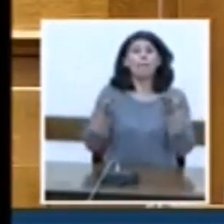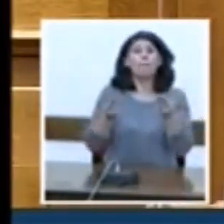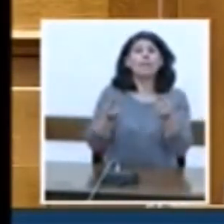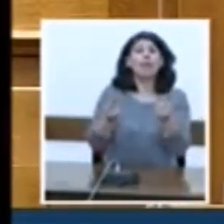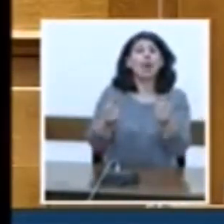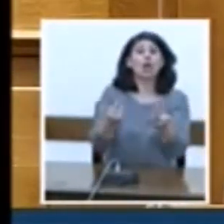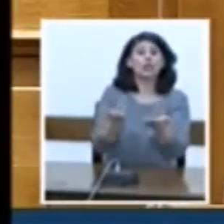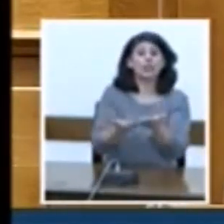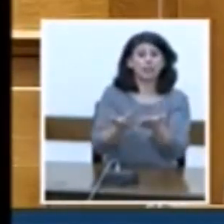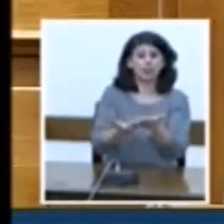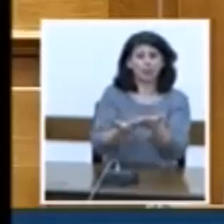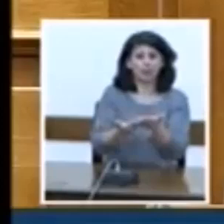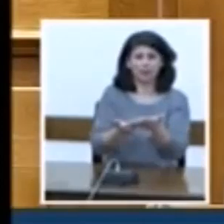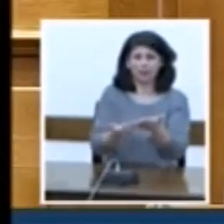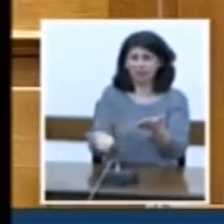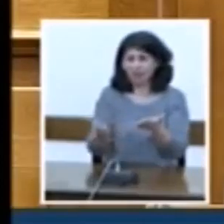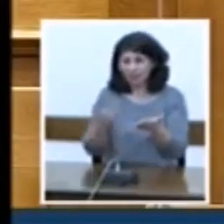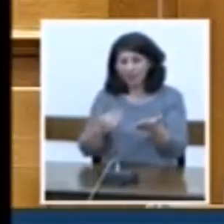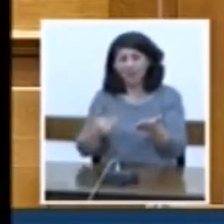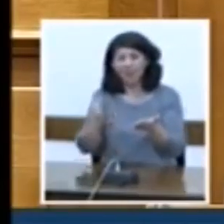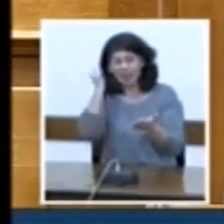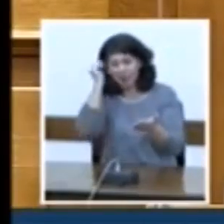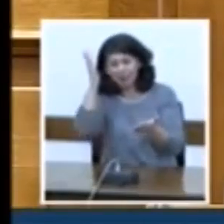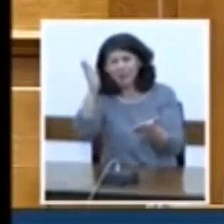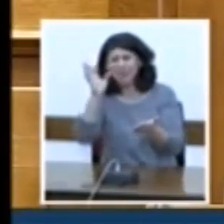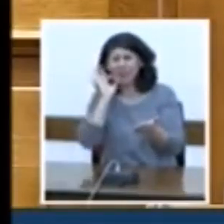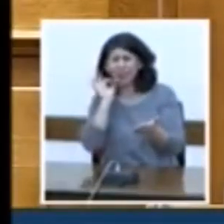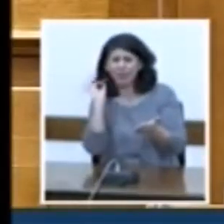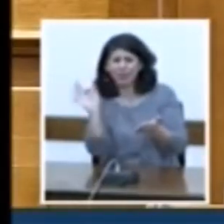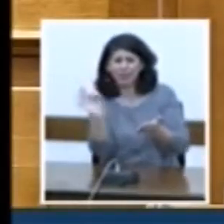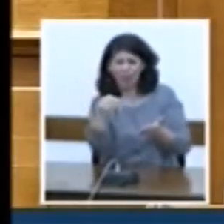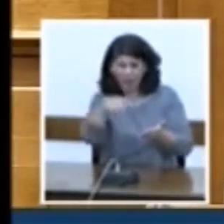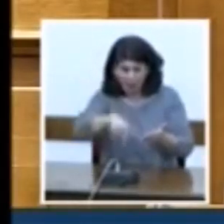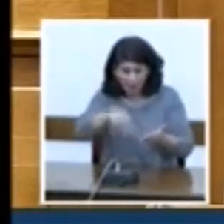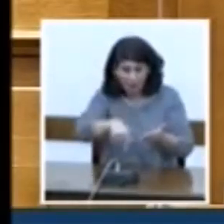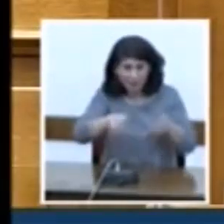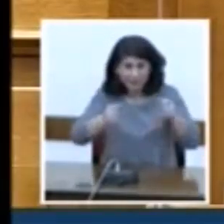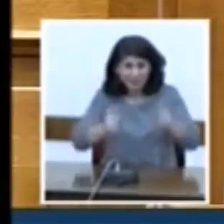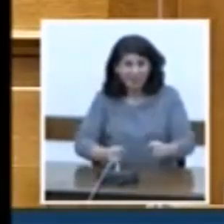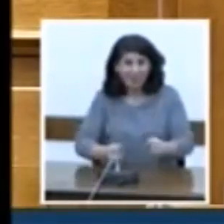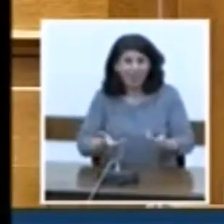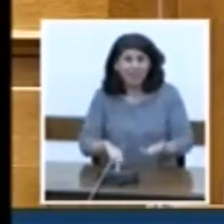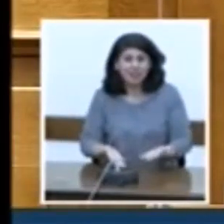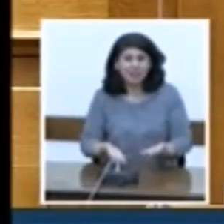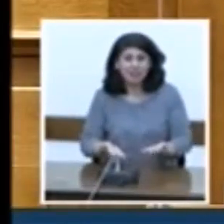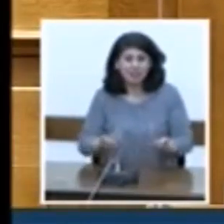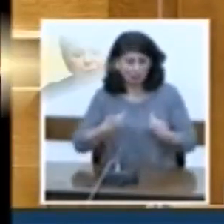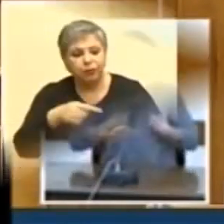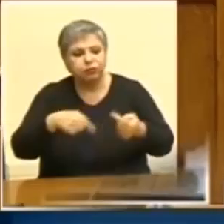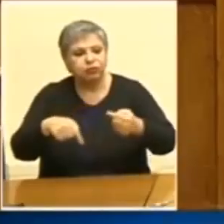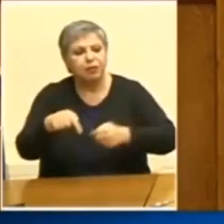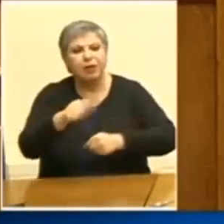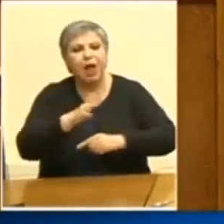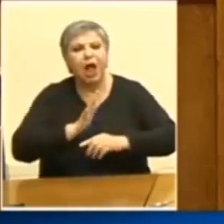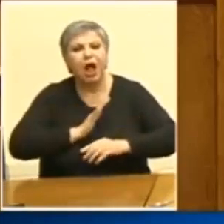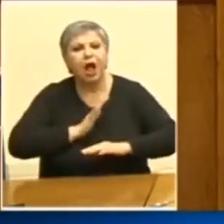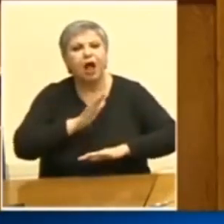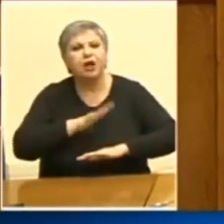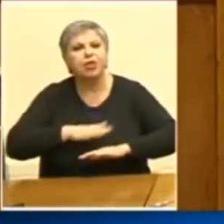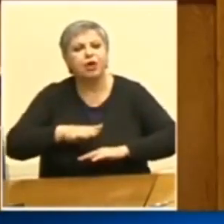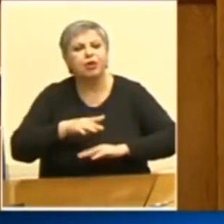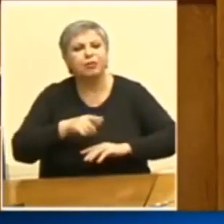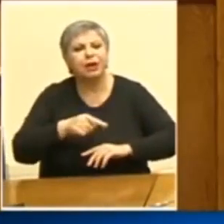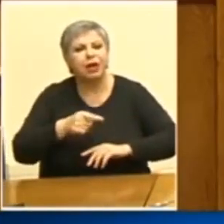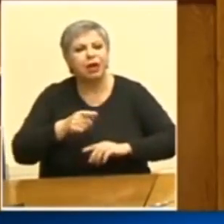δεν βγήκε η απίστευτη συκοφαντία από αυτό εδώ το βήμα ότι ανταλλάξαμε τη Μακεδονία με τις συντάξεις.